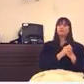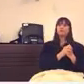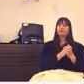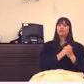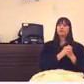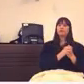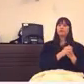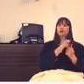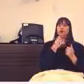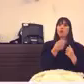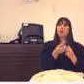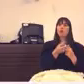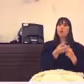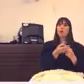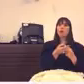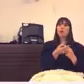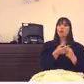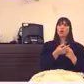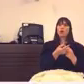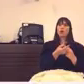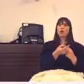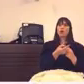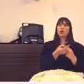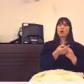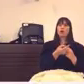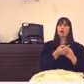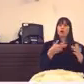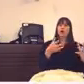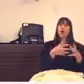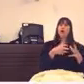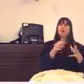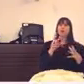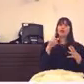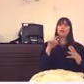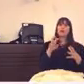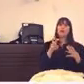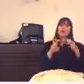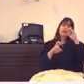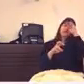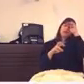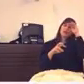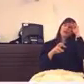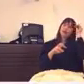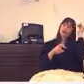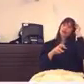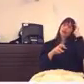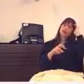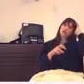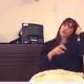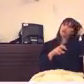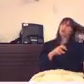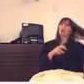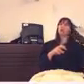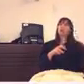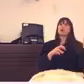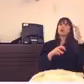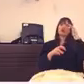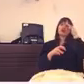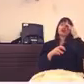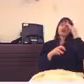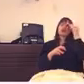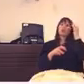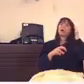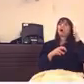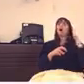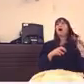הוא פה, תפנו את אגף חינוך, את אגף שפע, את לא יודע. אני אמרתי לך שעם כל הכבוד,